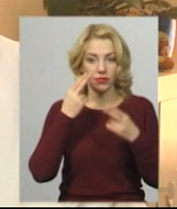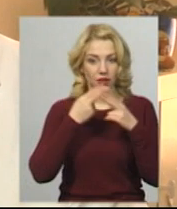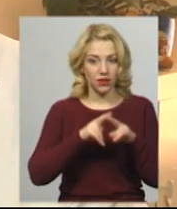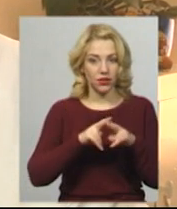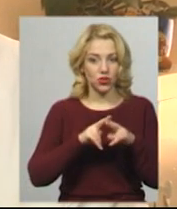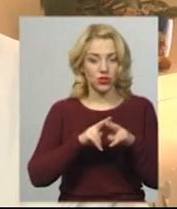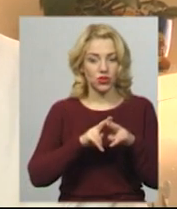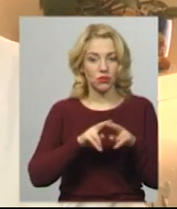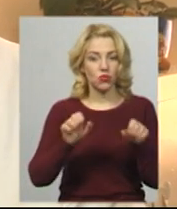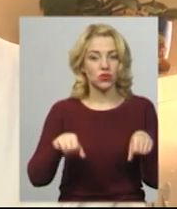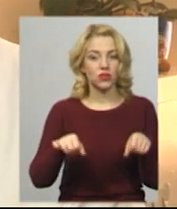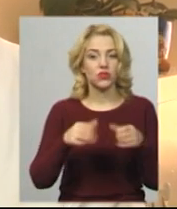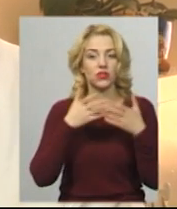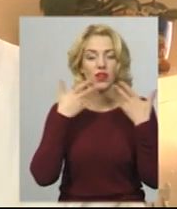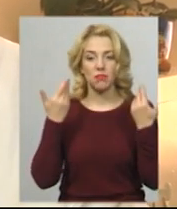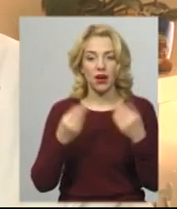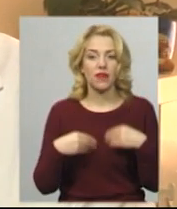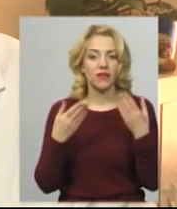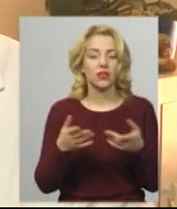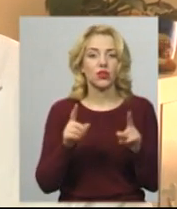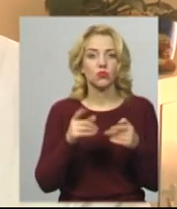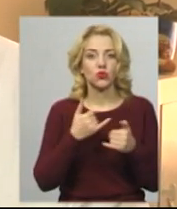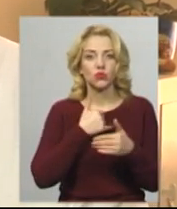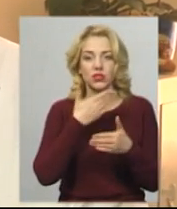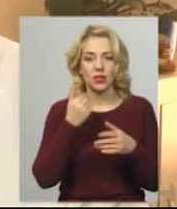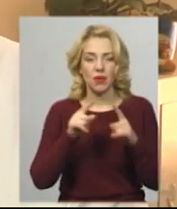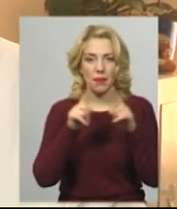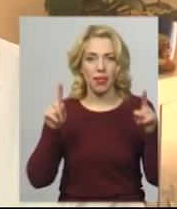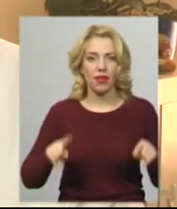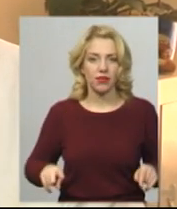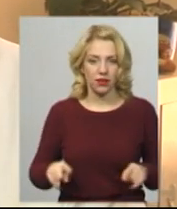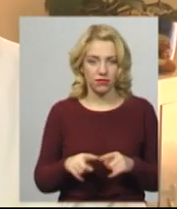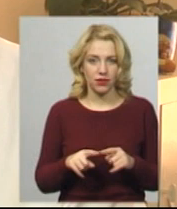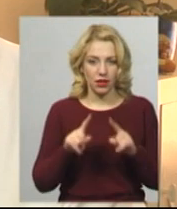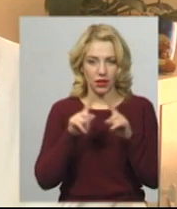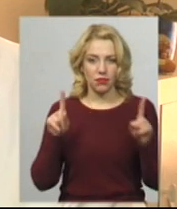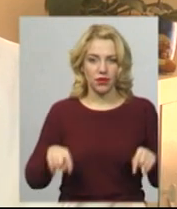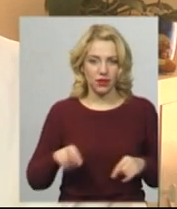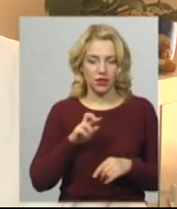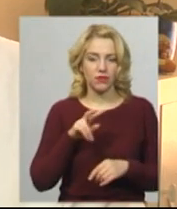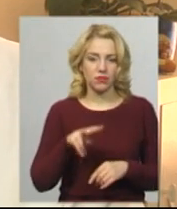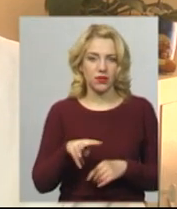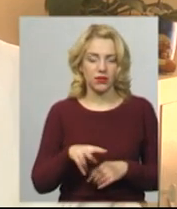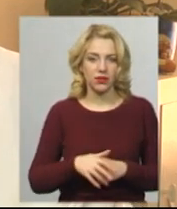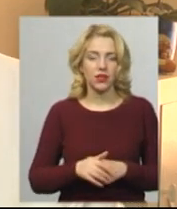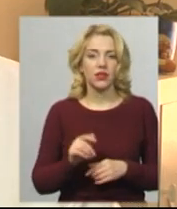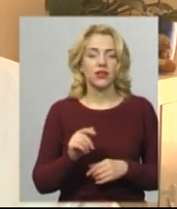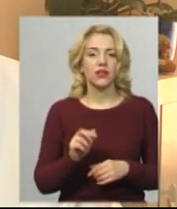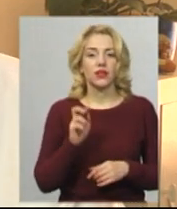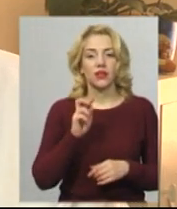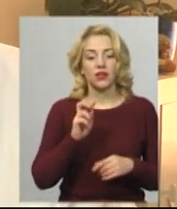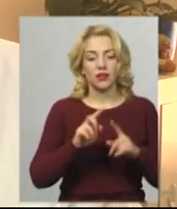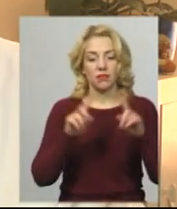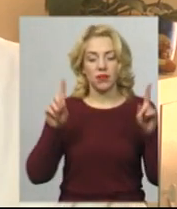технічної можливості немає їм видати, так як в нас немає бланків, самих бланків лікарняних листів.